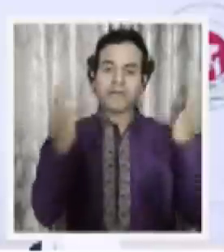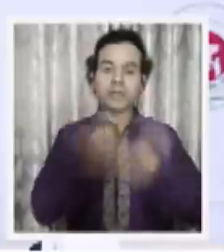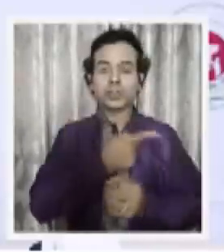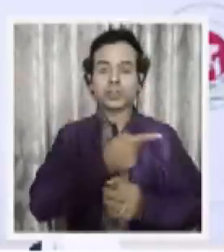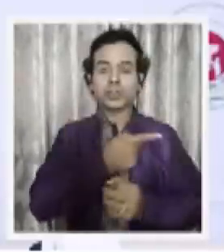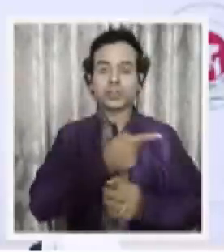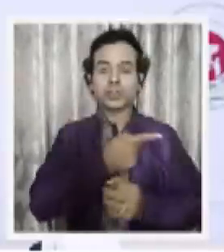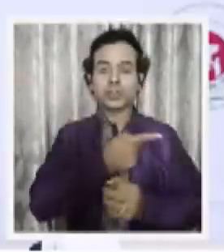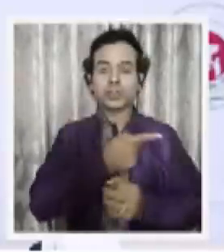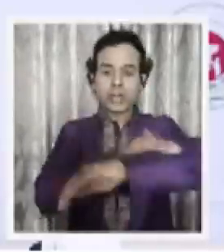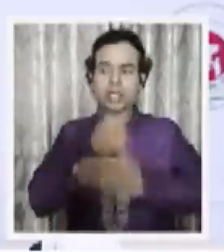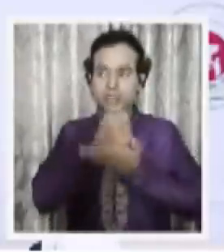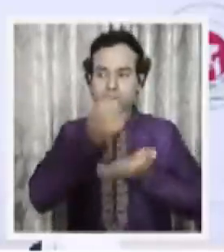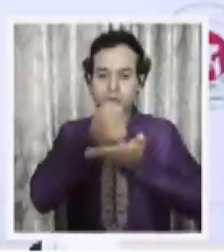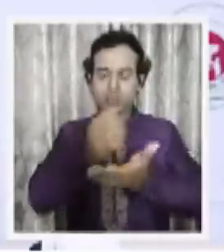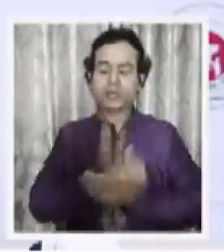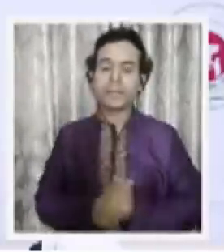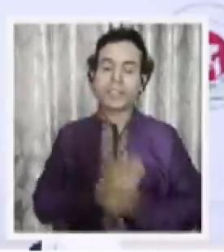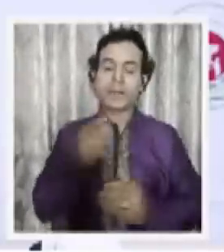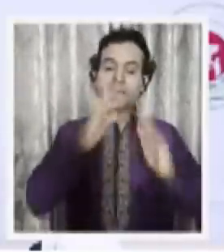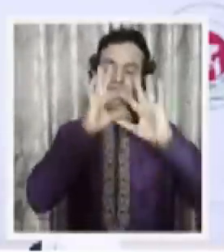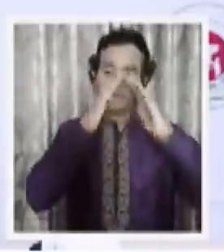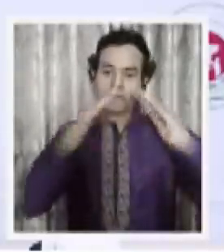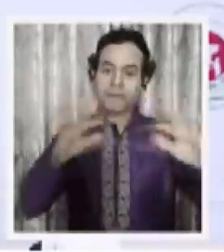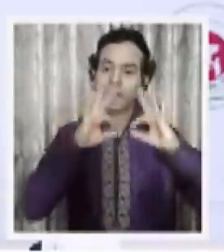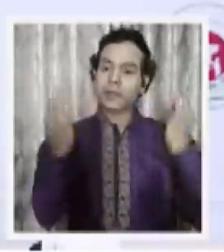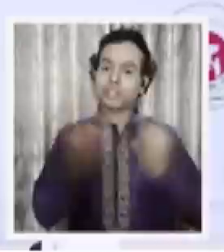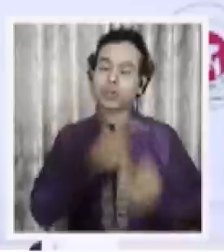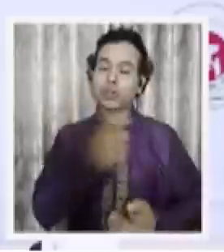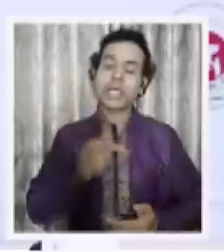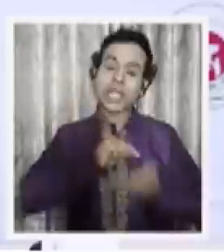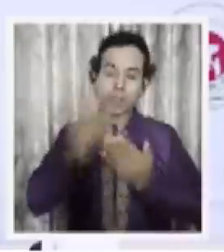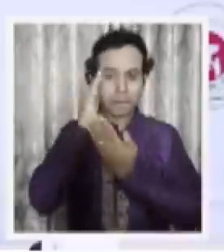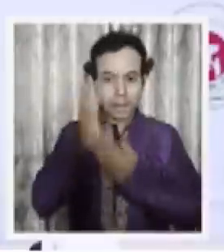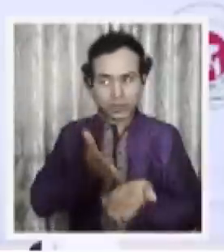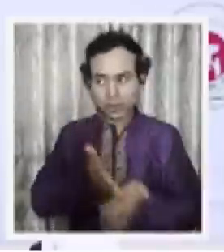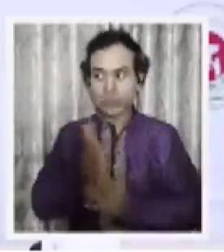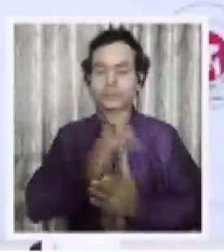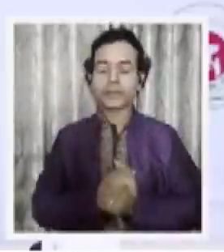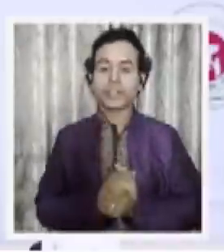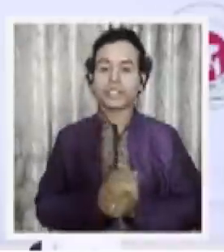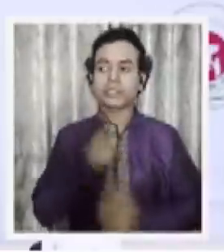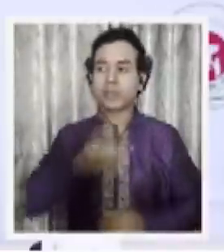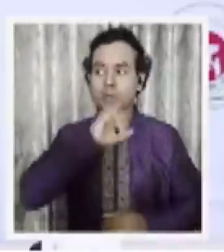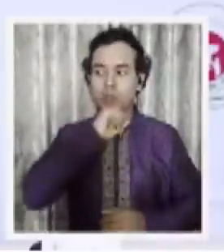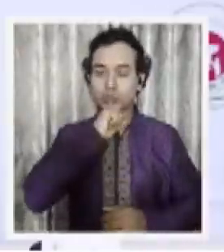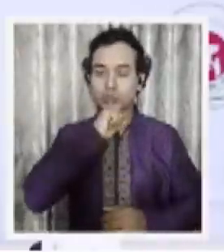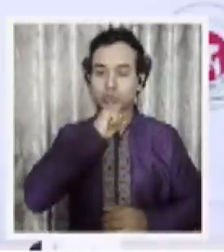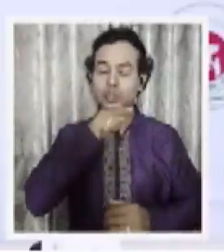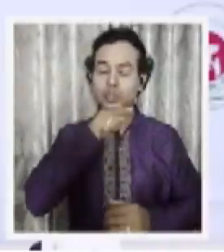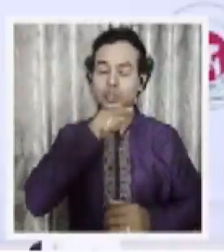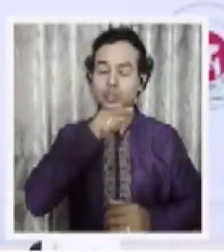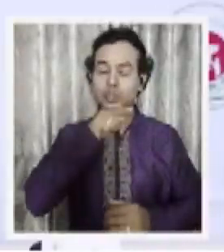এবং সকলই সহ পরিবারের সকলই সহ এই নিয়মগুলো মেনে চলবেন। বিশেষ করে যারা বয়োজ্যেষ্ঠ আছেন, যাদের অসংক্রামক ব্যাধি আছে যেমন